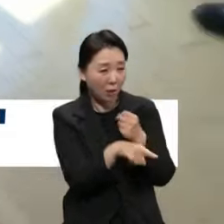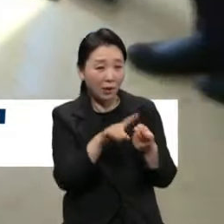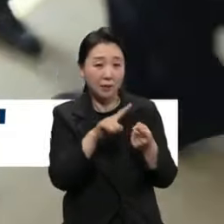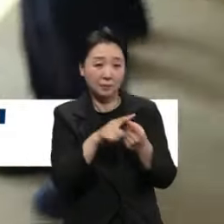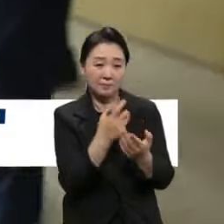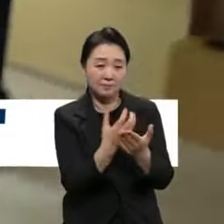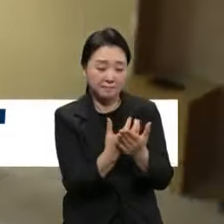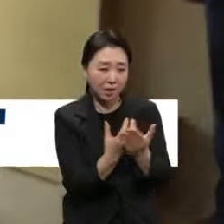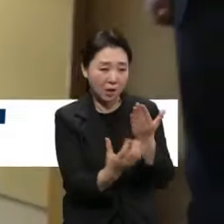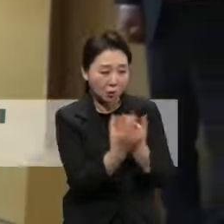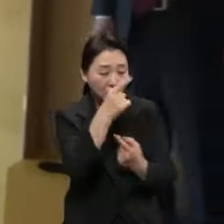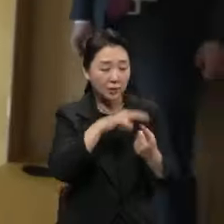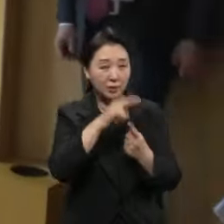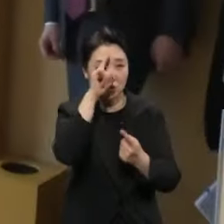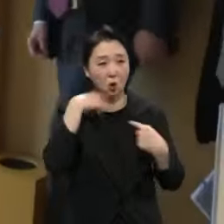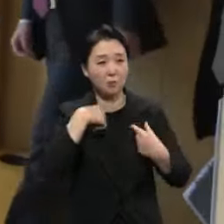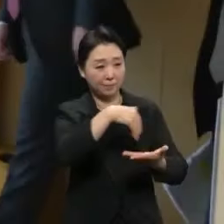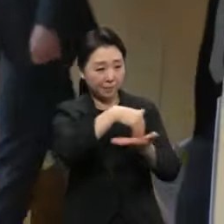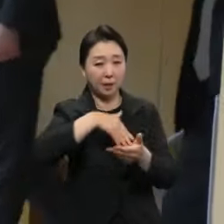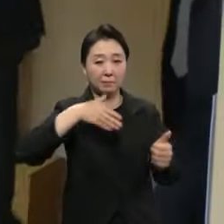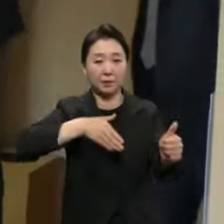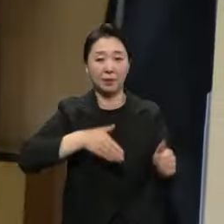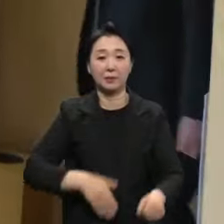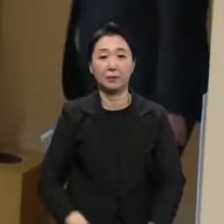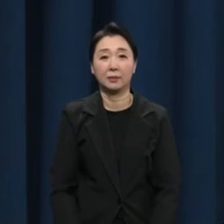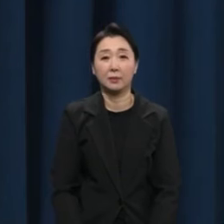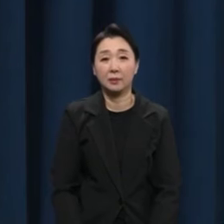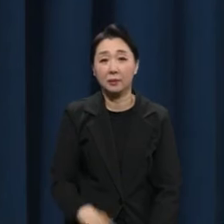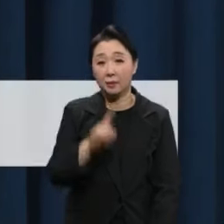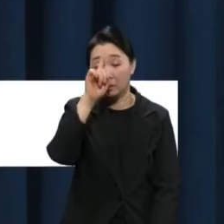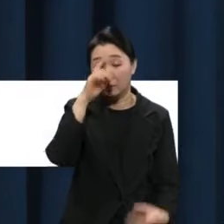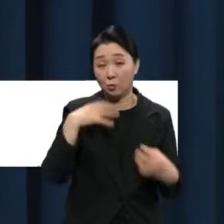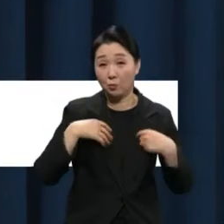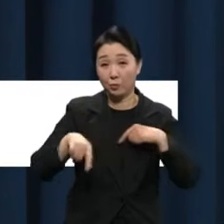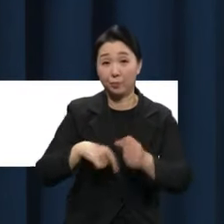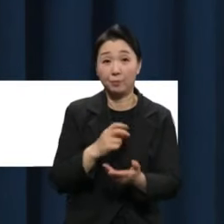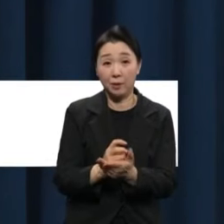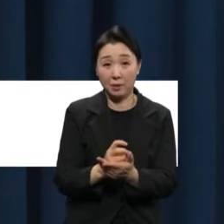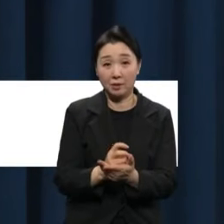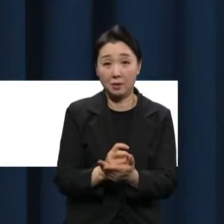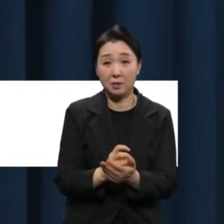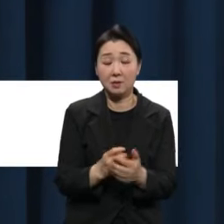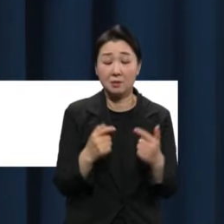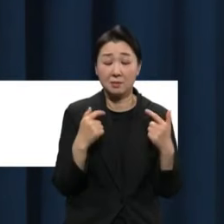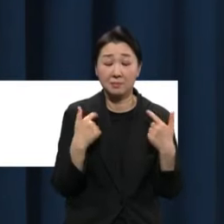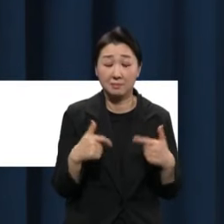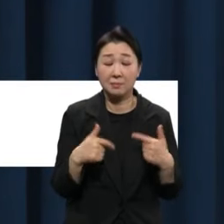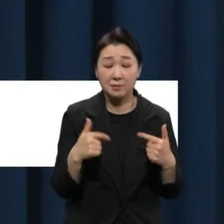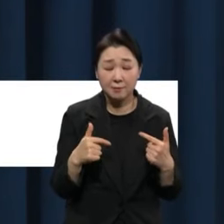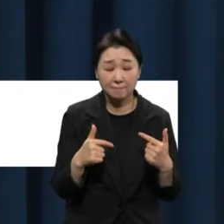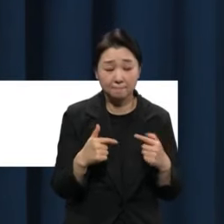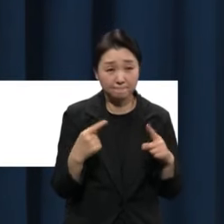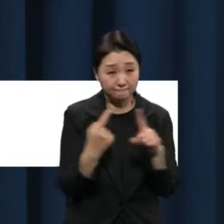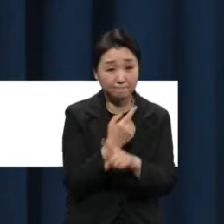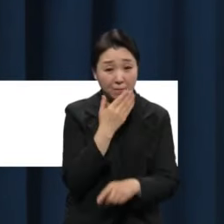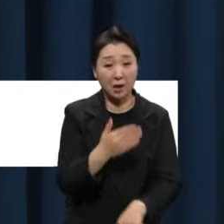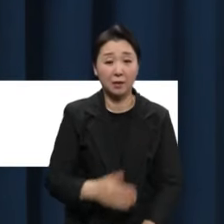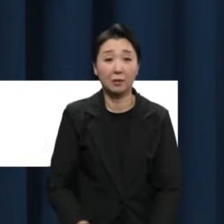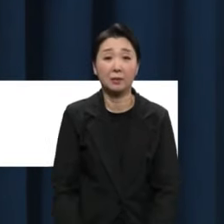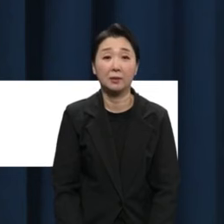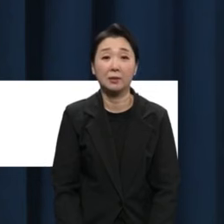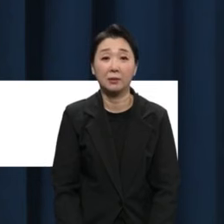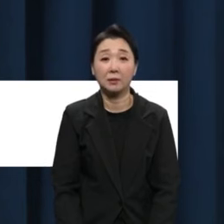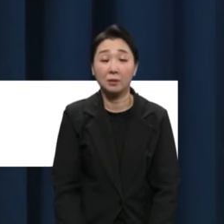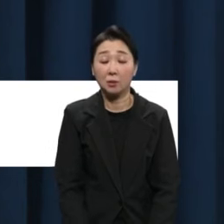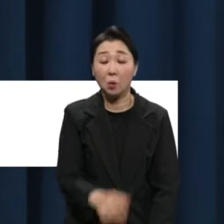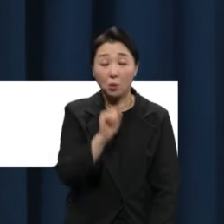통일된 안을 정부에 제안하라고 했습니다. 정부의 정책은 늘 열려있는 법입니다. 더